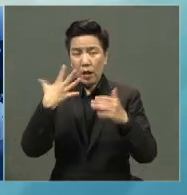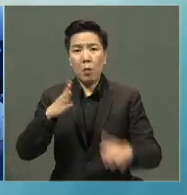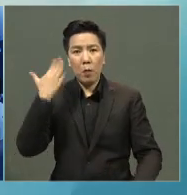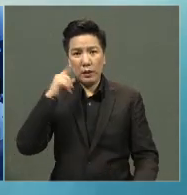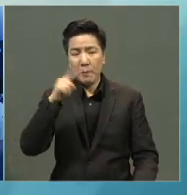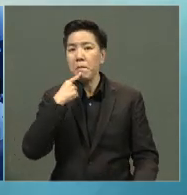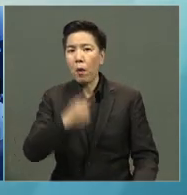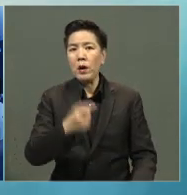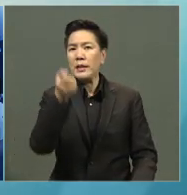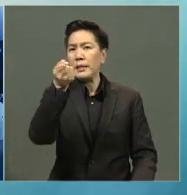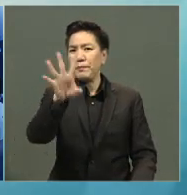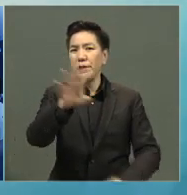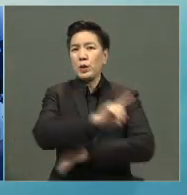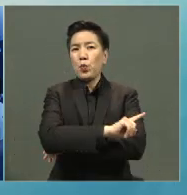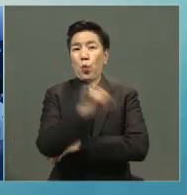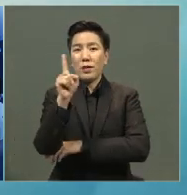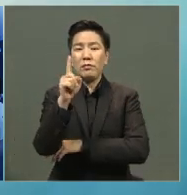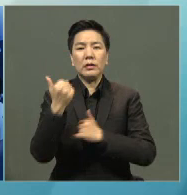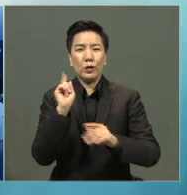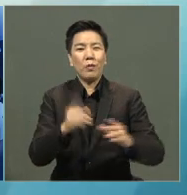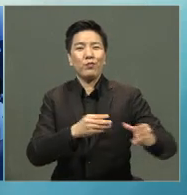วันนี้เชื่อน่าจะหมดแล้วก็ไปแล้วกดว่ามาเจอวันที่จะกลับเนี้ยและย้อนหลังกลับไปตอนนี้ก็ได้ดีการประชุมปรึกษาว่าน่าจะต้องมีการศึกษาย้อนหลังกลับไปครับว่าการติดเชื้อที่เรามีทฤษดีนึงบอกว่า14วันควรจะผ่อน